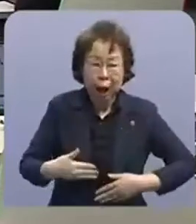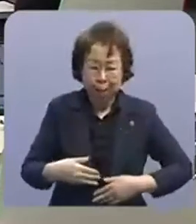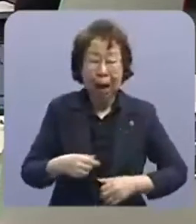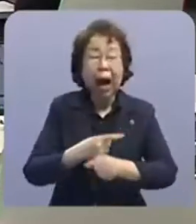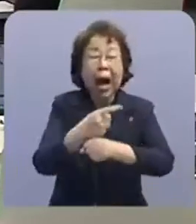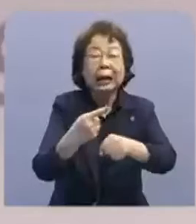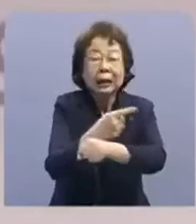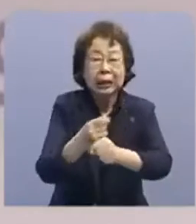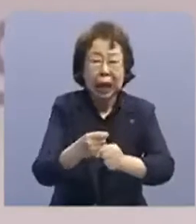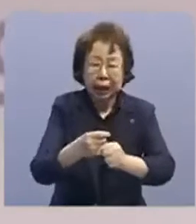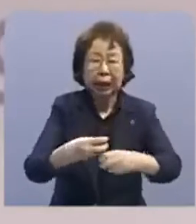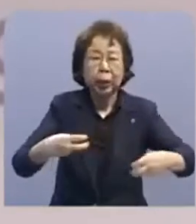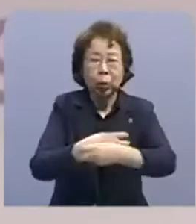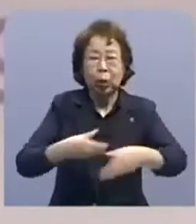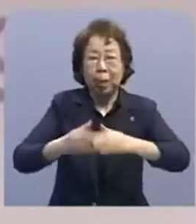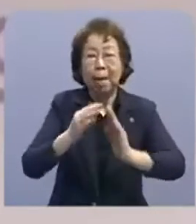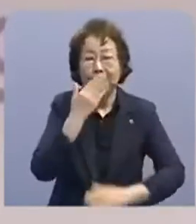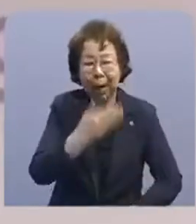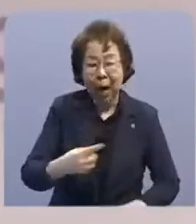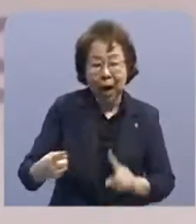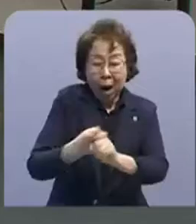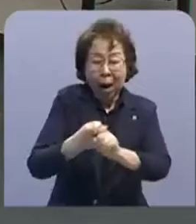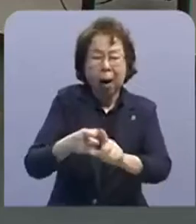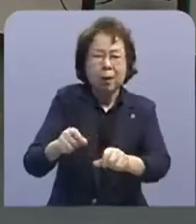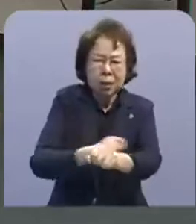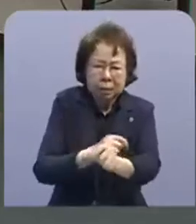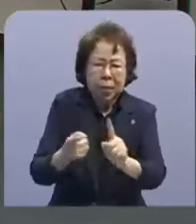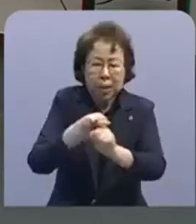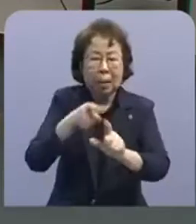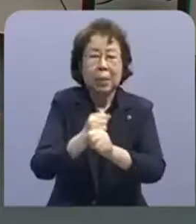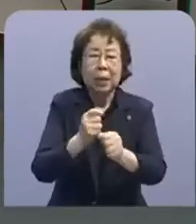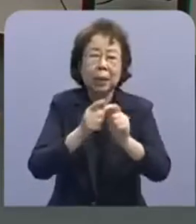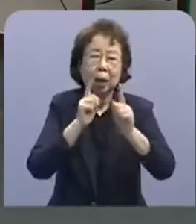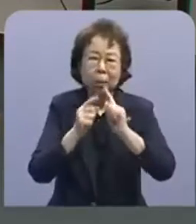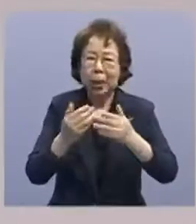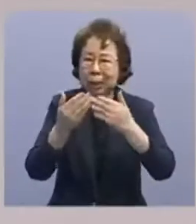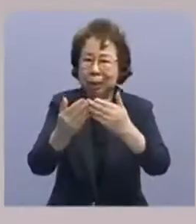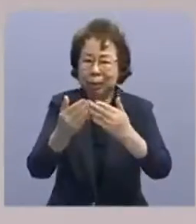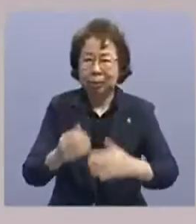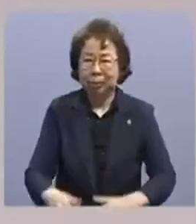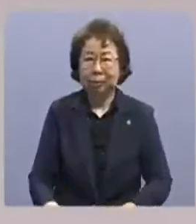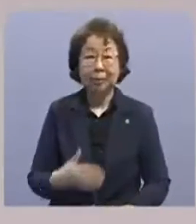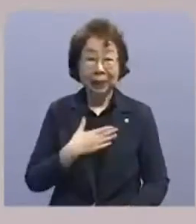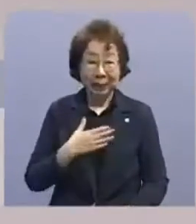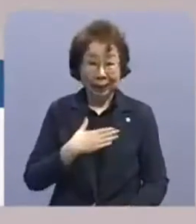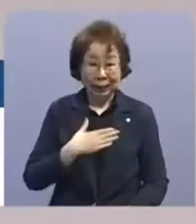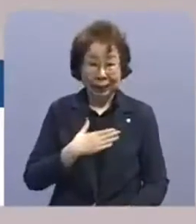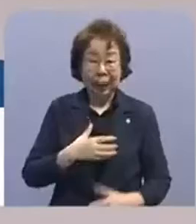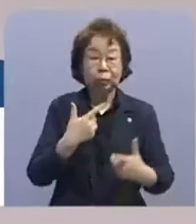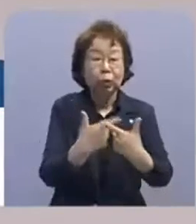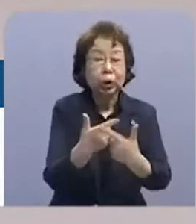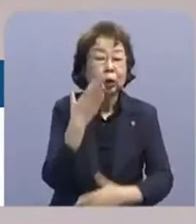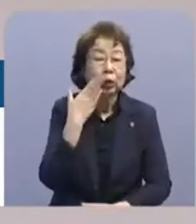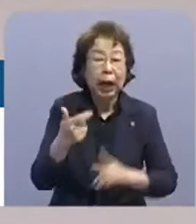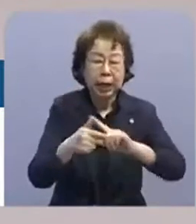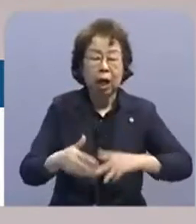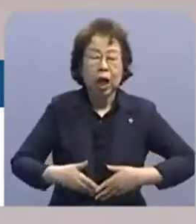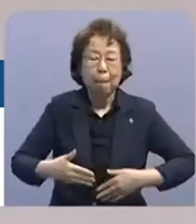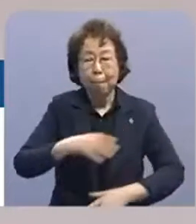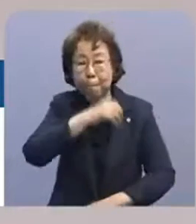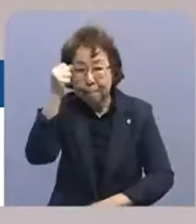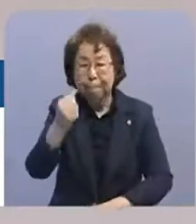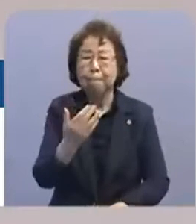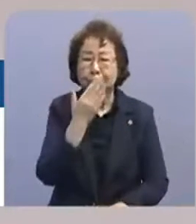대중교통망 구축, 특별연합을 완성하겠다고 공약했습니다. 저 변성환이 부울경 메가시티를